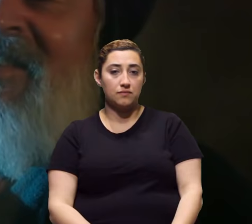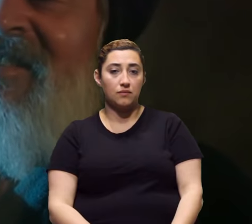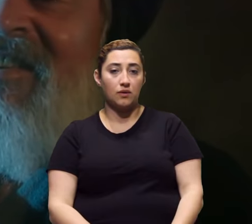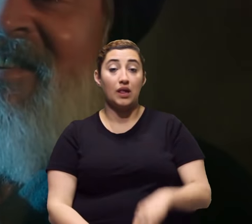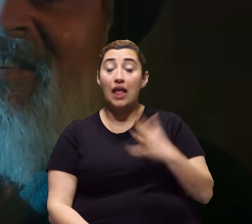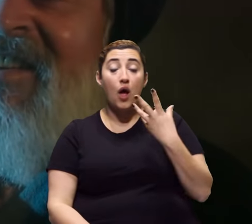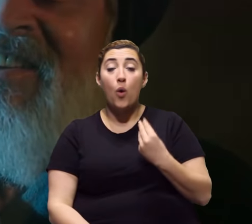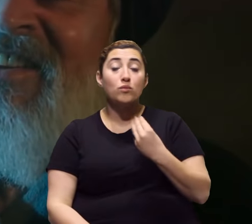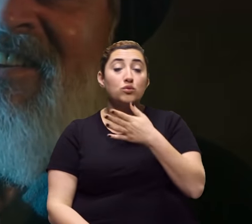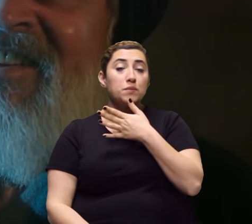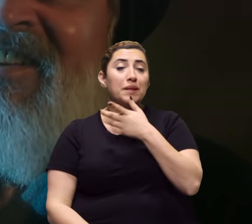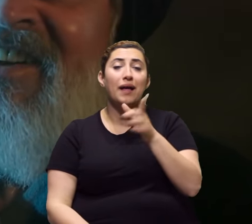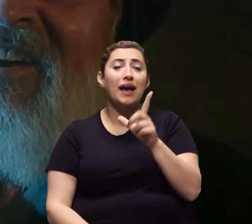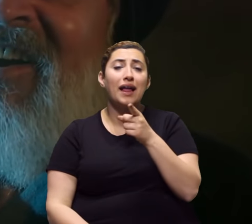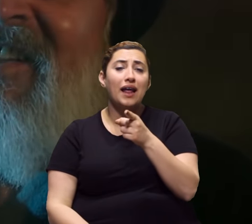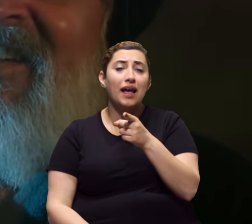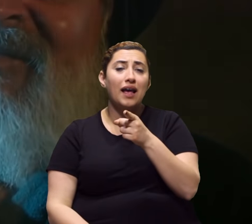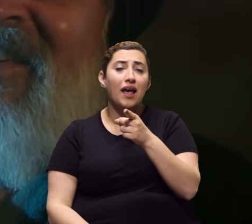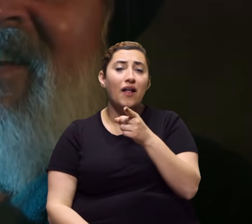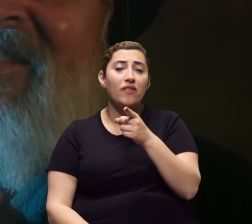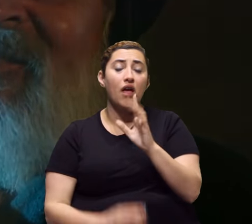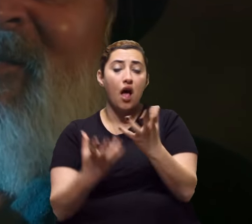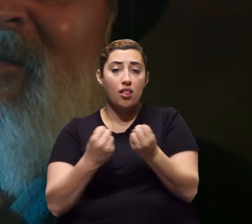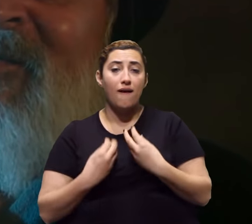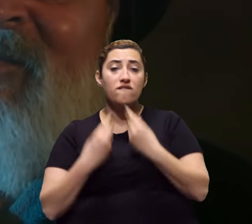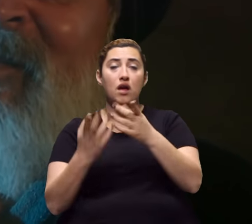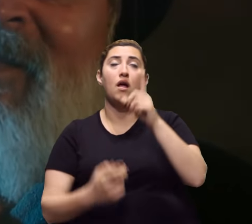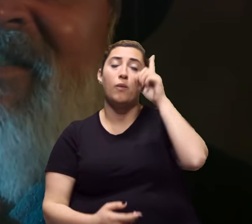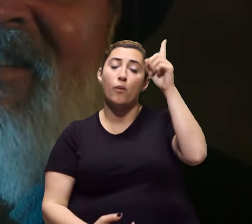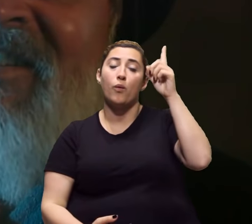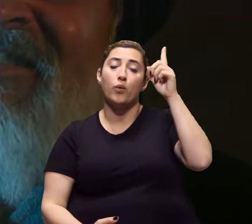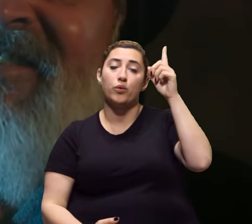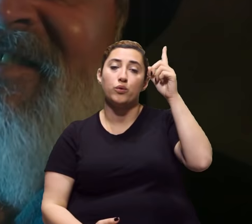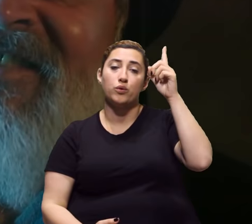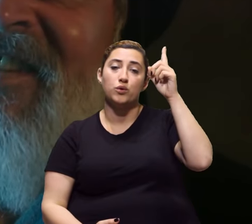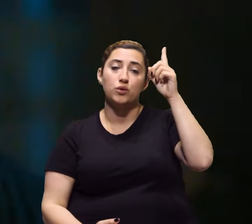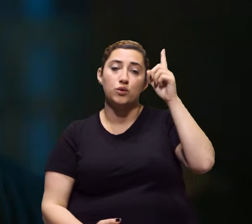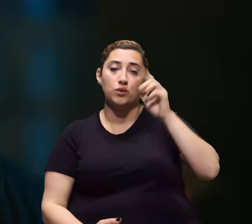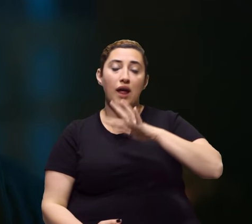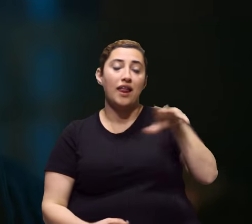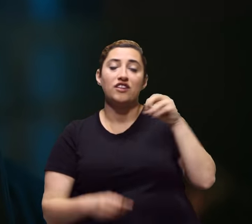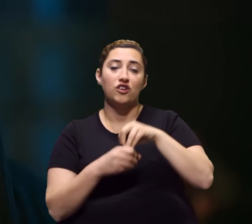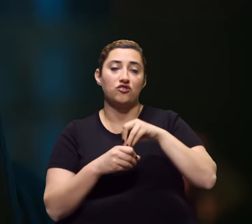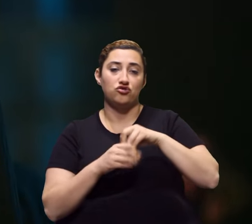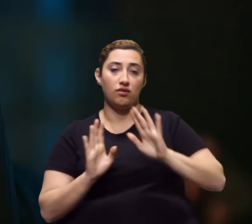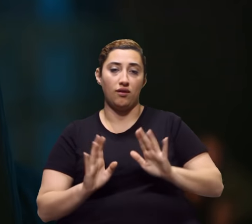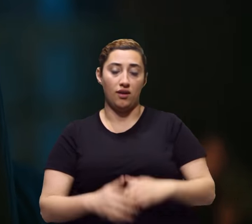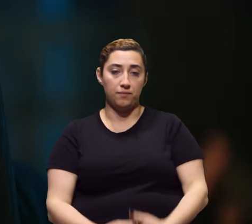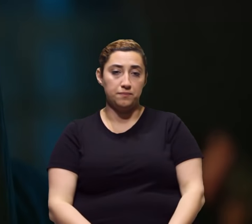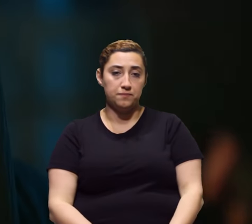Neymiş bileceğin, alan veren odur pazar içinde.